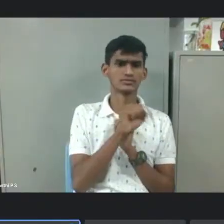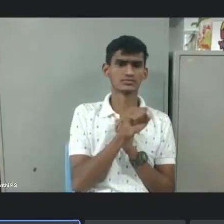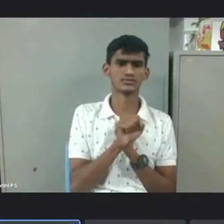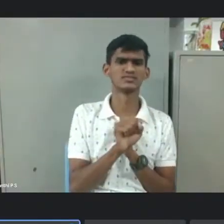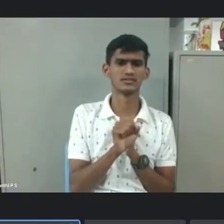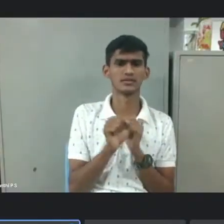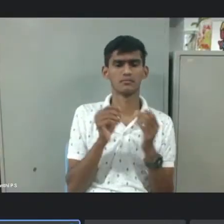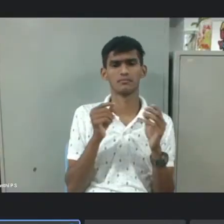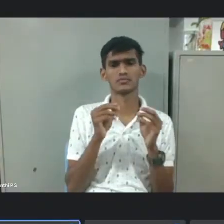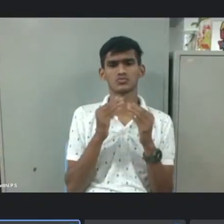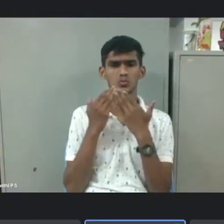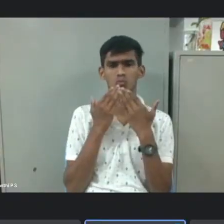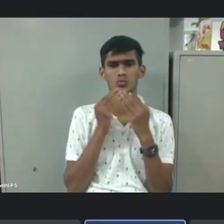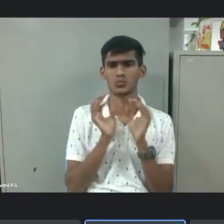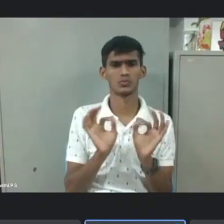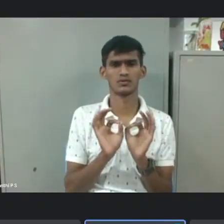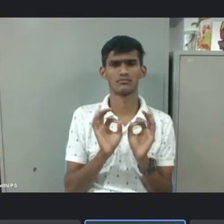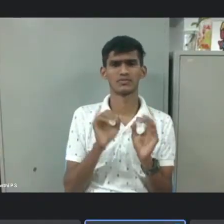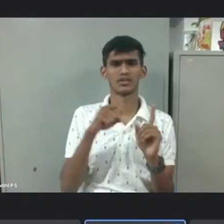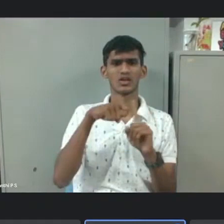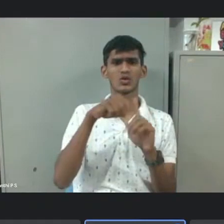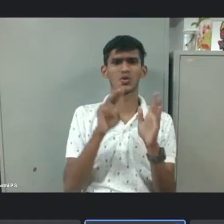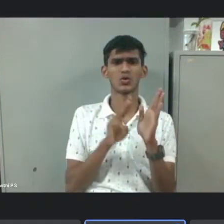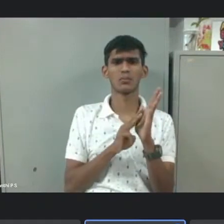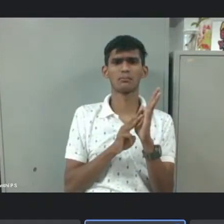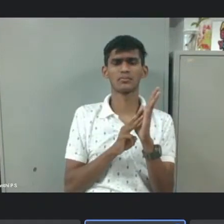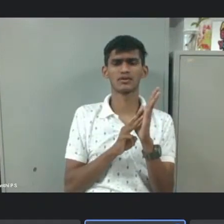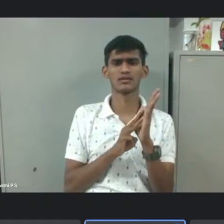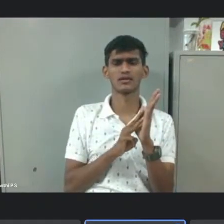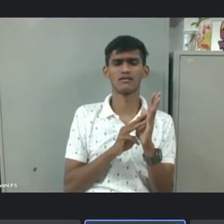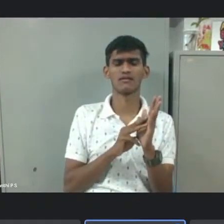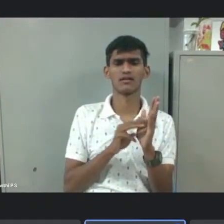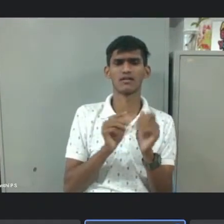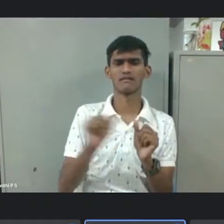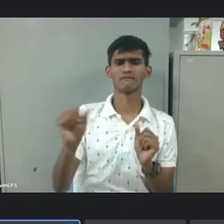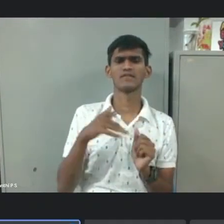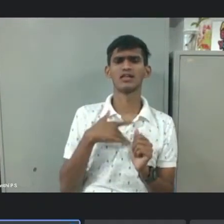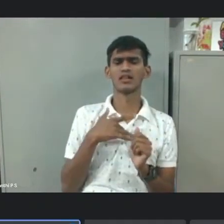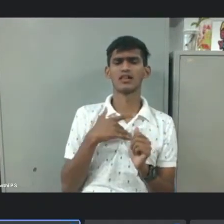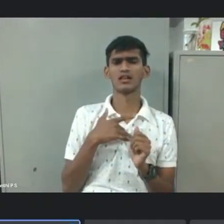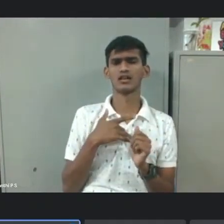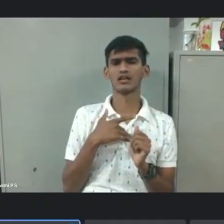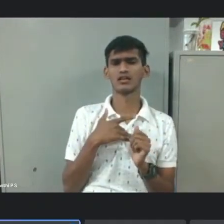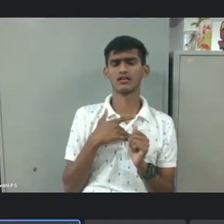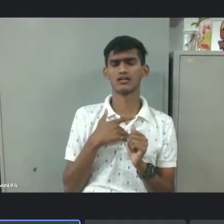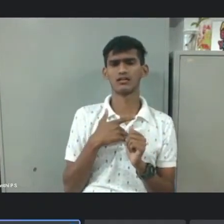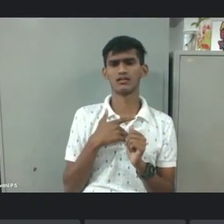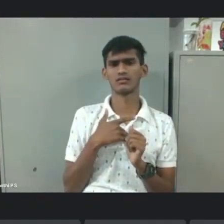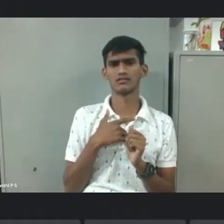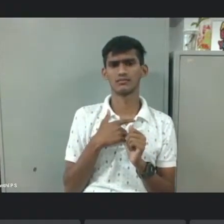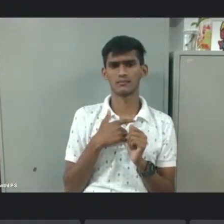അതെ അതെ അതെ അതെ. എത്ര കിലോമീറ്റർ അകലെയാണ് ഇപ്പൊ സ്കൂളുകൾ ഉള്ളത്? എവിടെ?